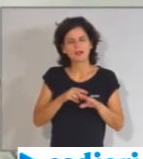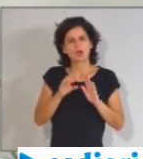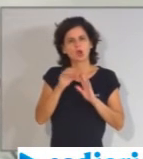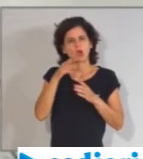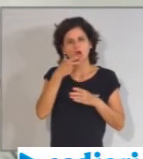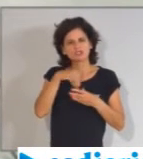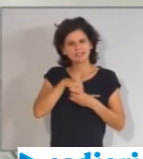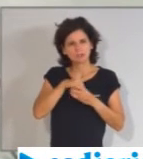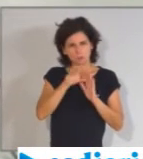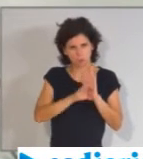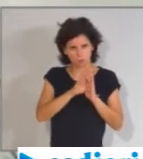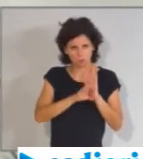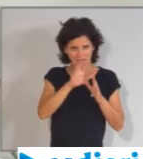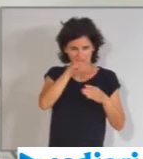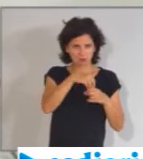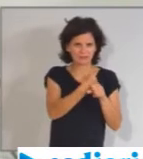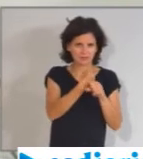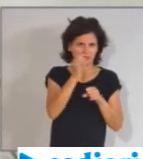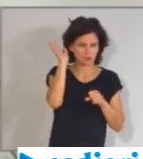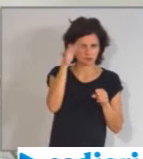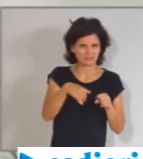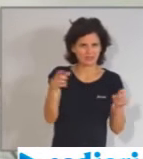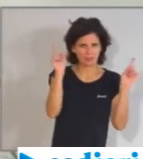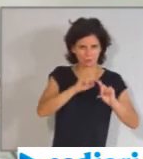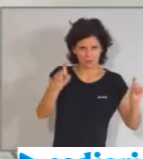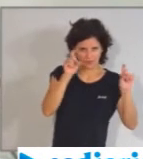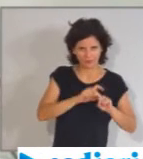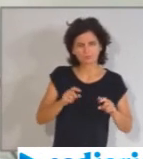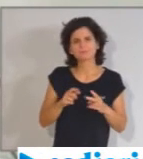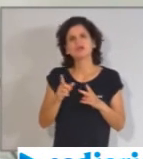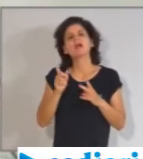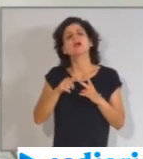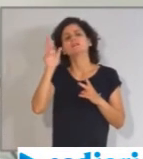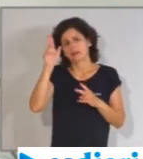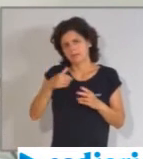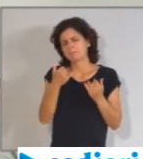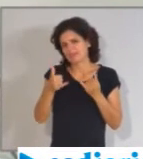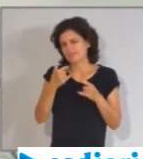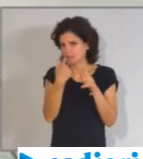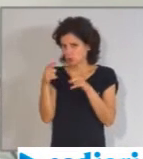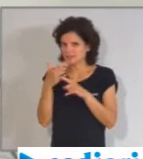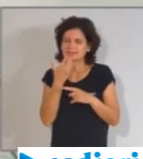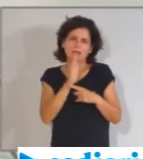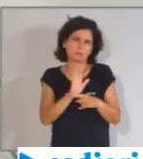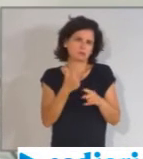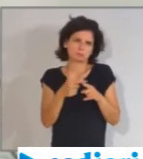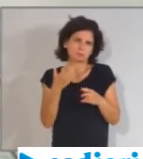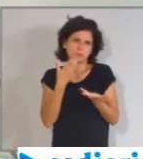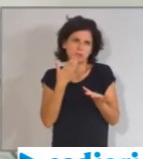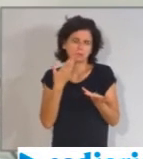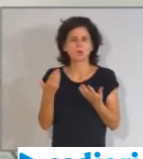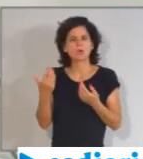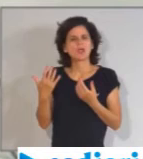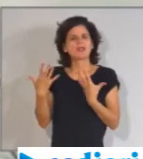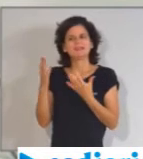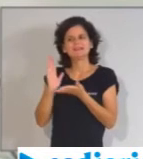Respecte a la segona qüestió, hi ha diverses mesures, no? Depenent si estem en l'eix de la sensibilització o estem en l'eix de la intervenció. En l'eix de la